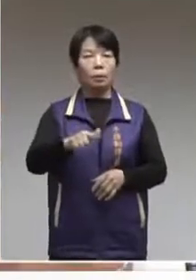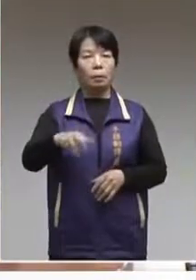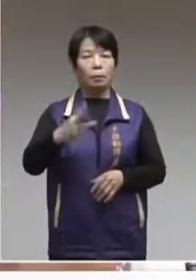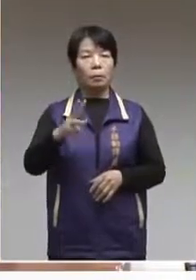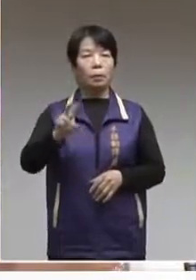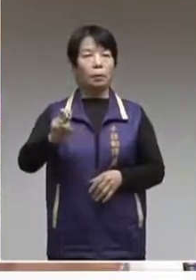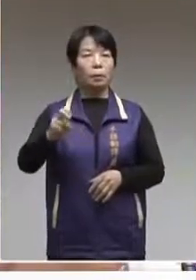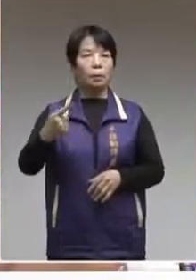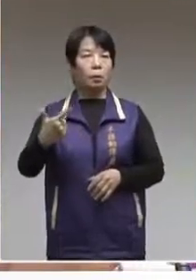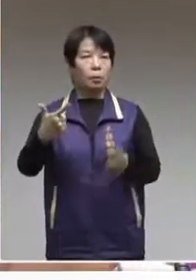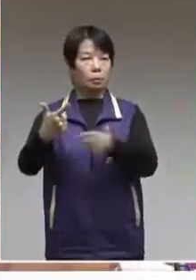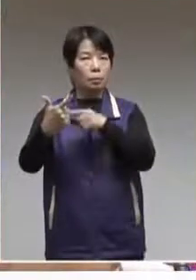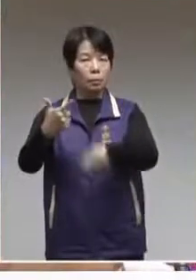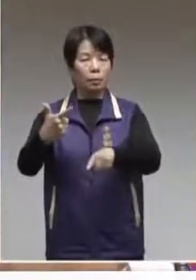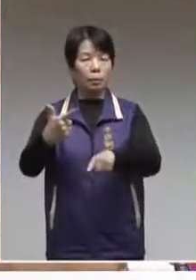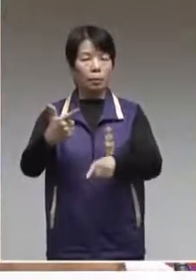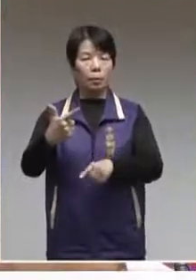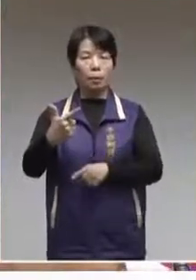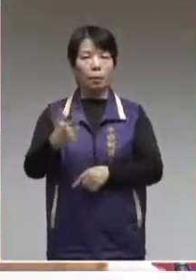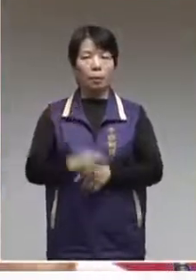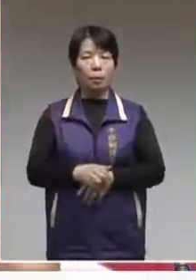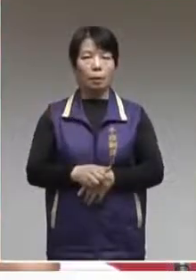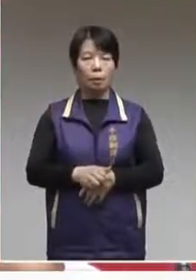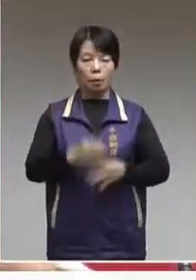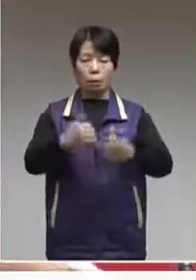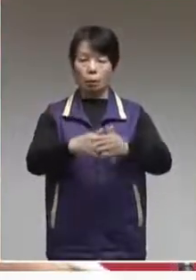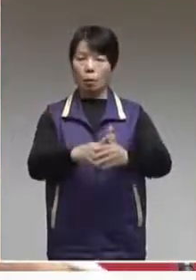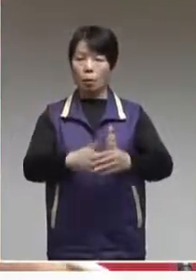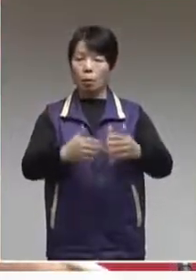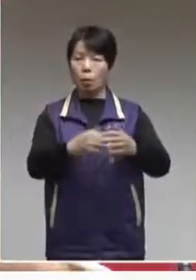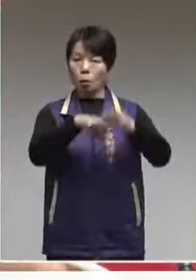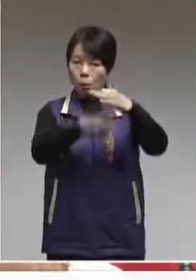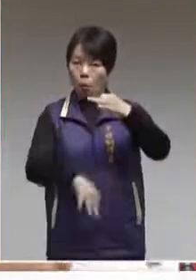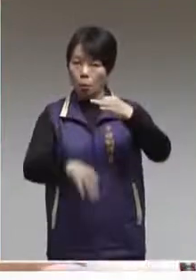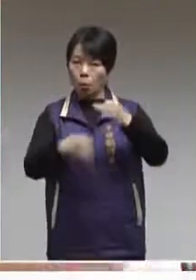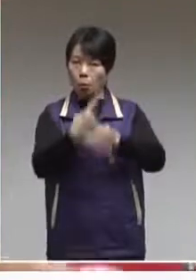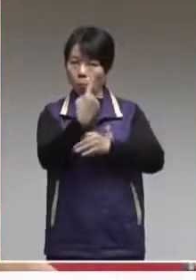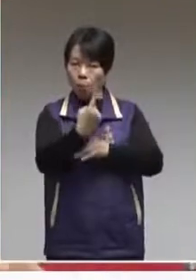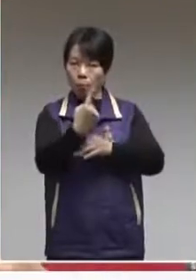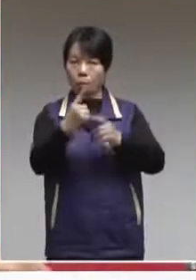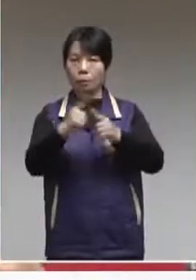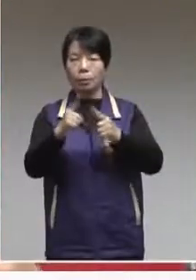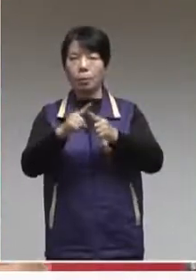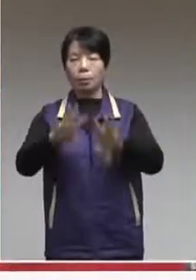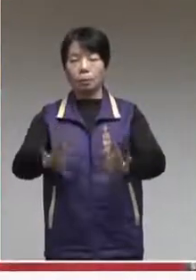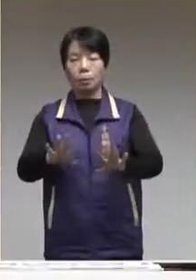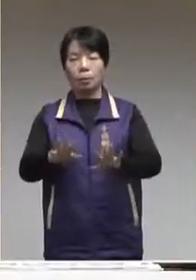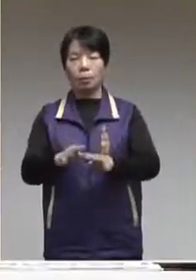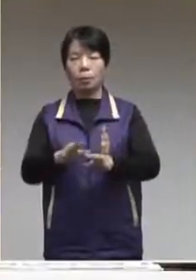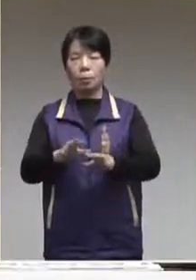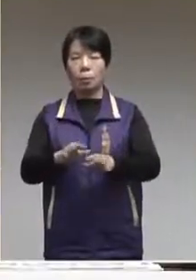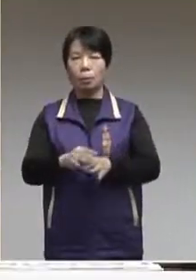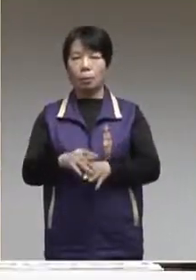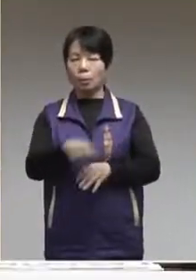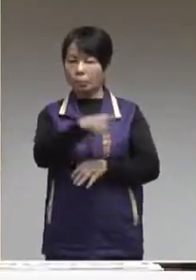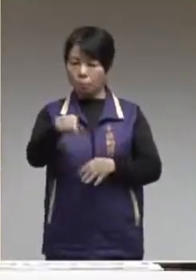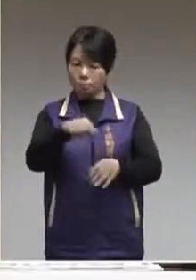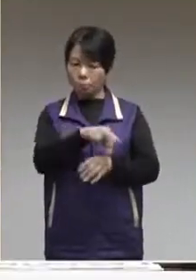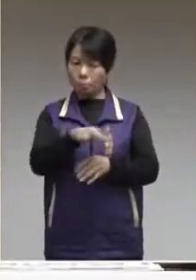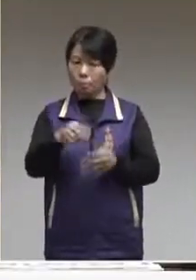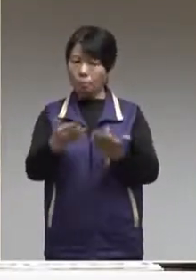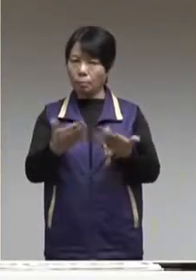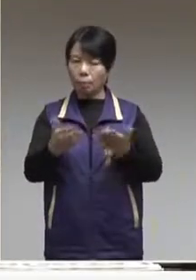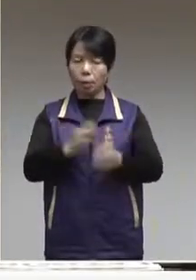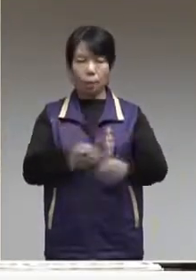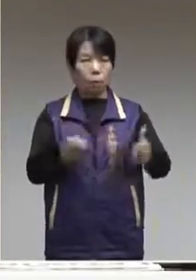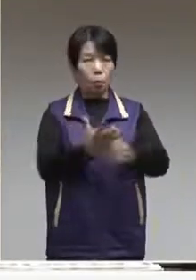16326里面社区民众是1位，框列对象是5位，这个是最新的资料。换句话说，大家可以看得出来，现